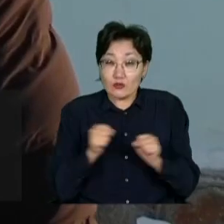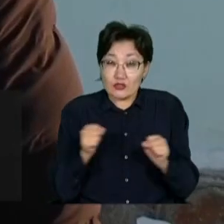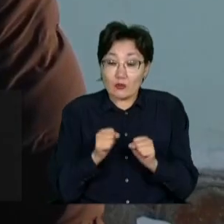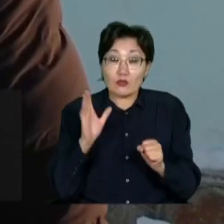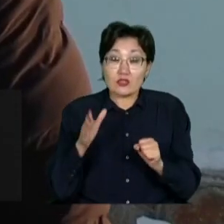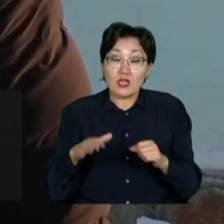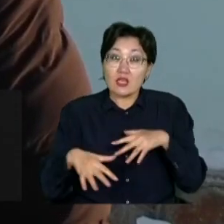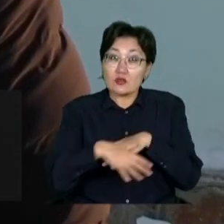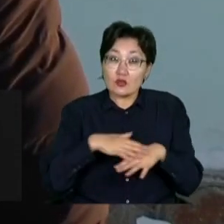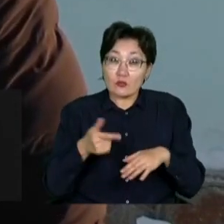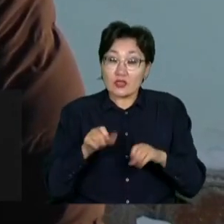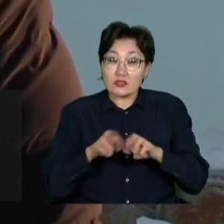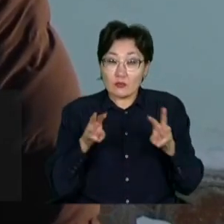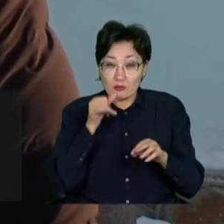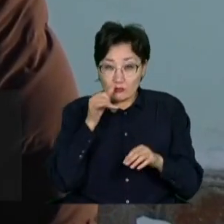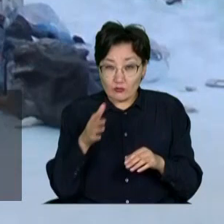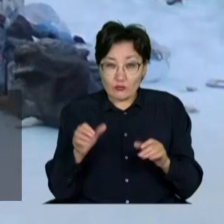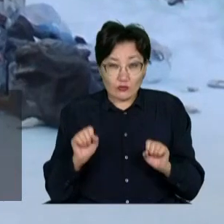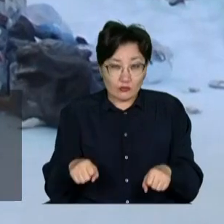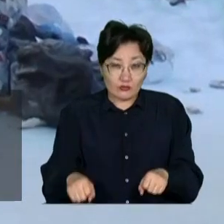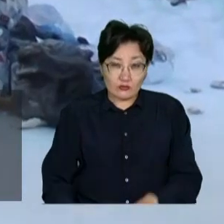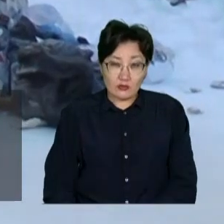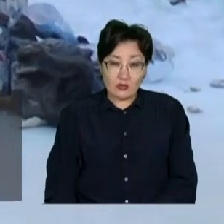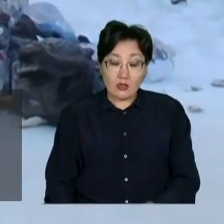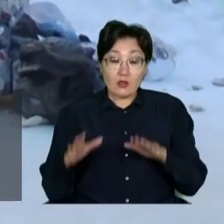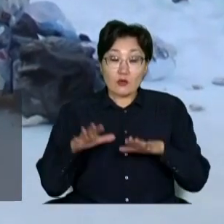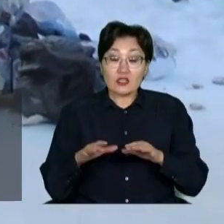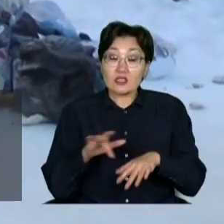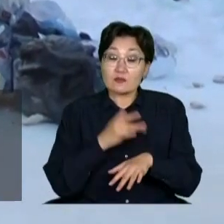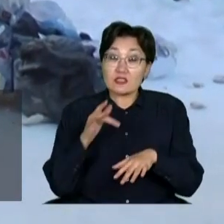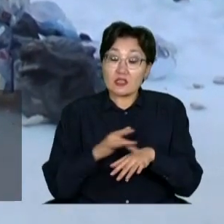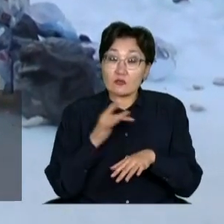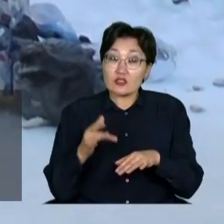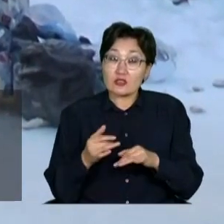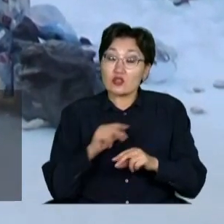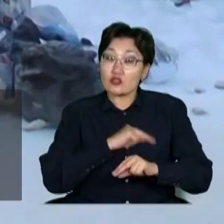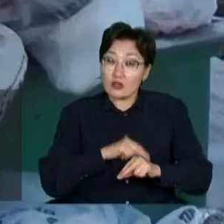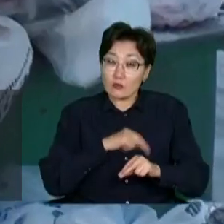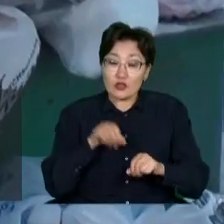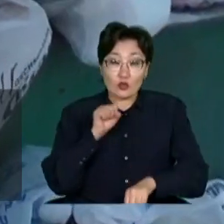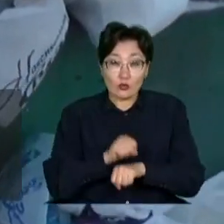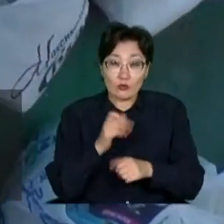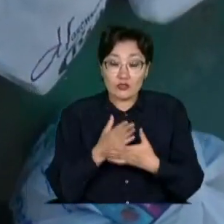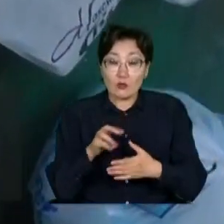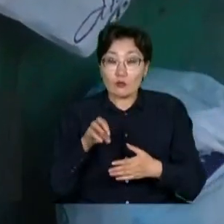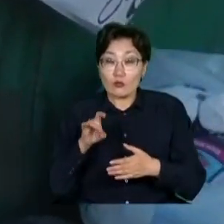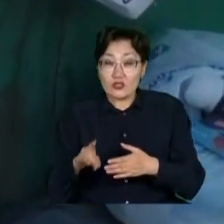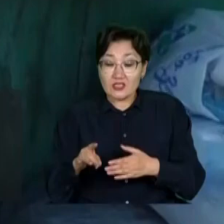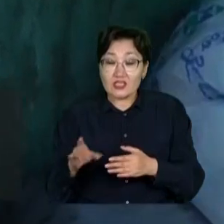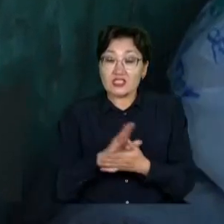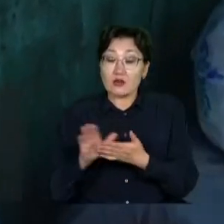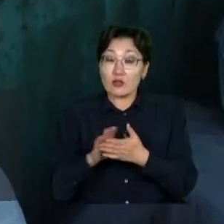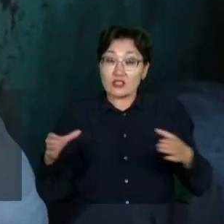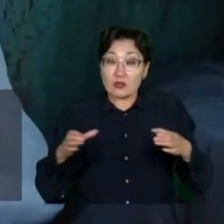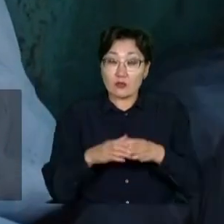көпті газбен қамтамасыз ете алмай қалуымыз ықтимал. Жергілікті коммуналдық қызметтің де жұмысы тоқтап қалған. Қоқыс шығаратын